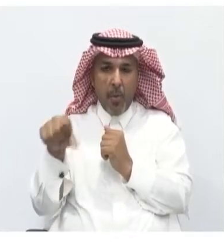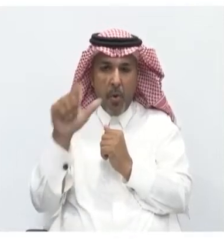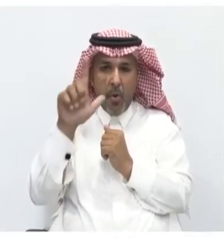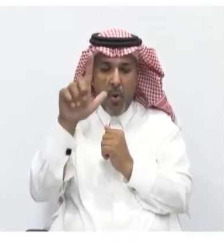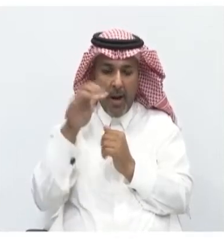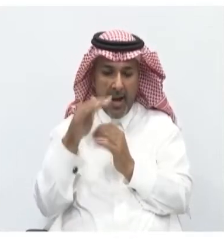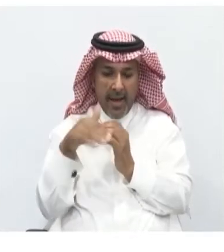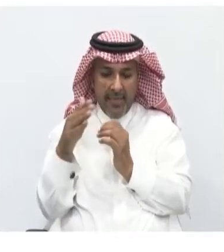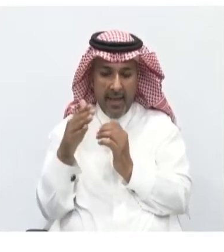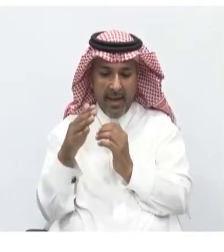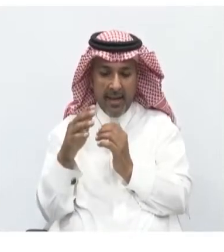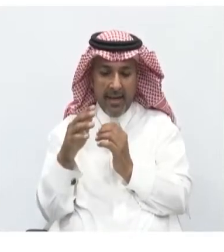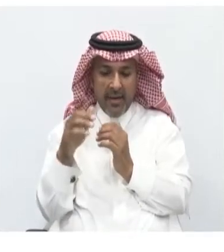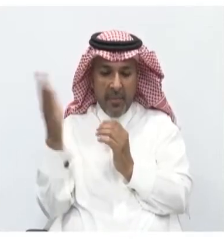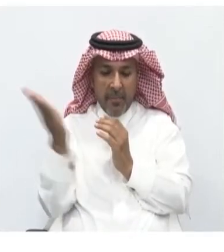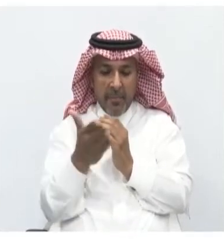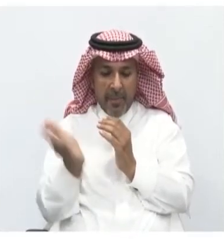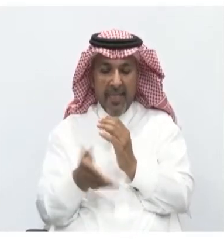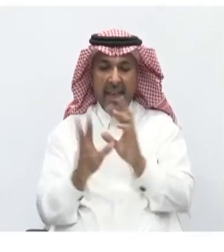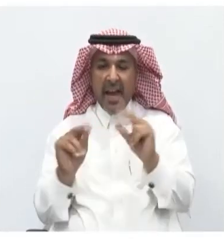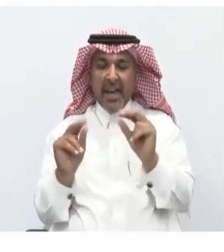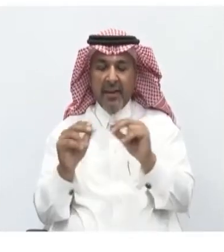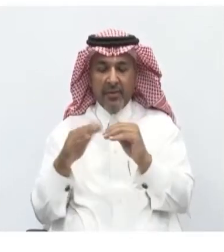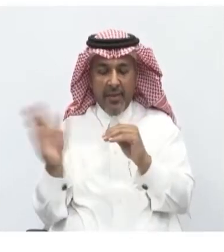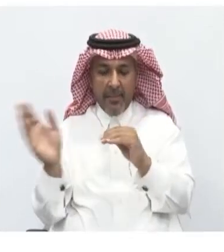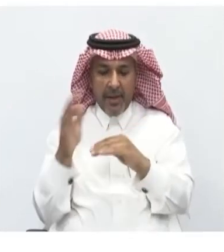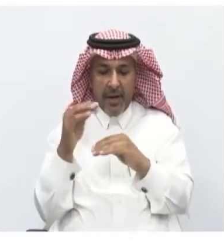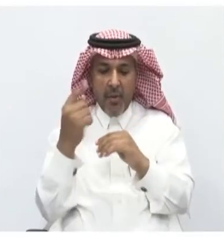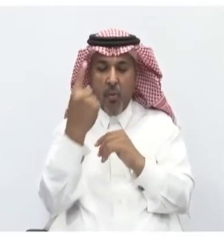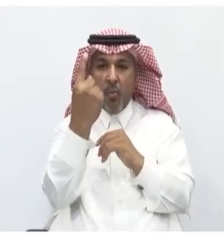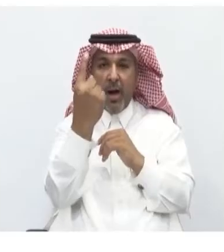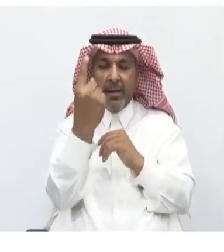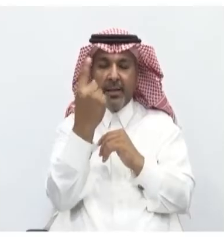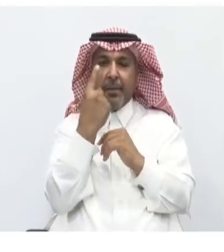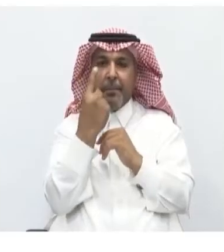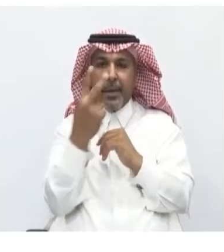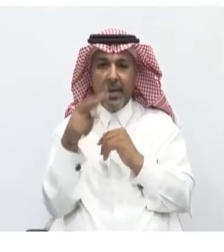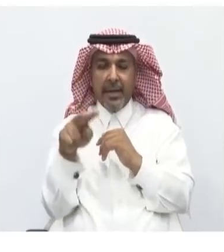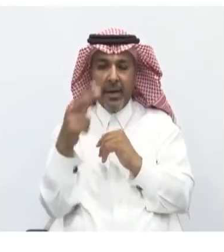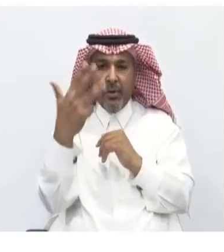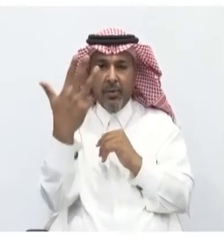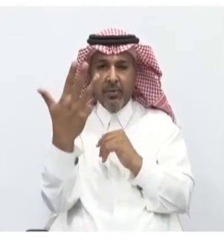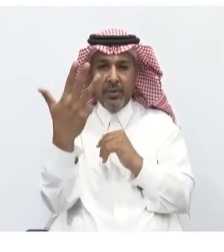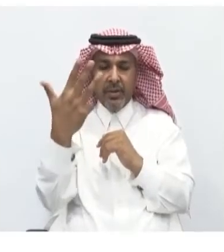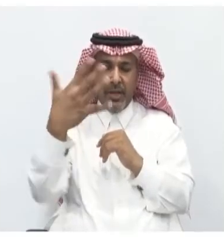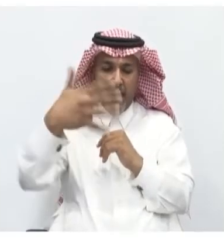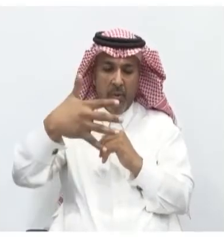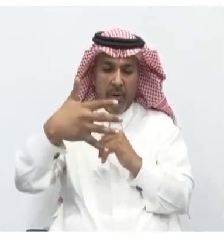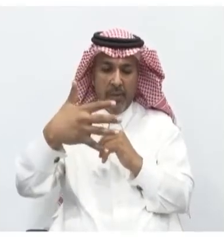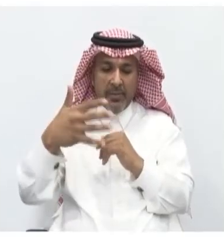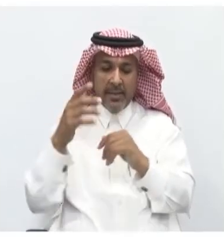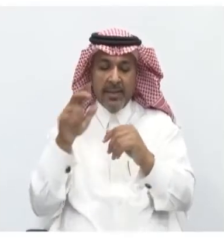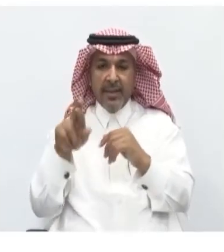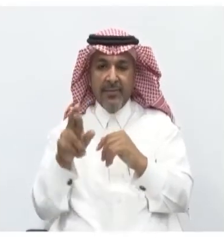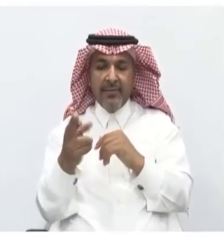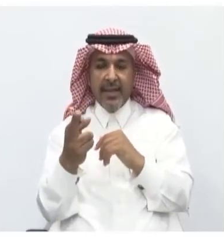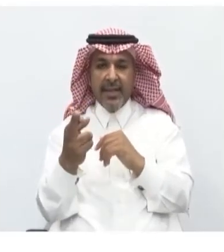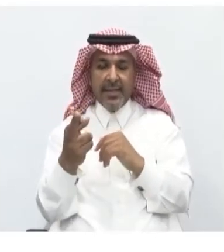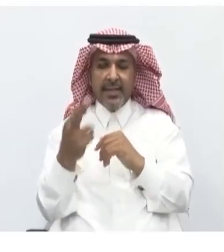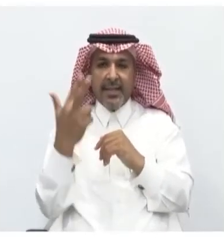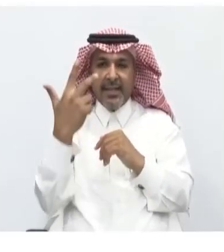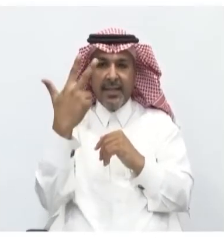الثلاثي طبعا مجموعها يصبح الناتج 159.7 جرام من اكسيد الحديد الثلاثي على واحد مول